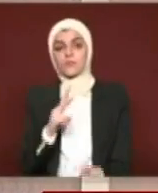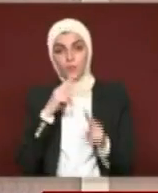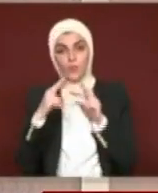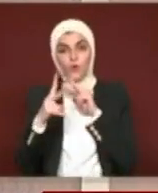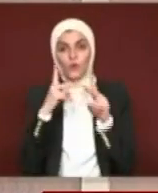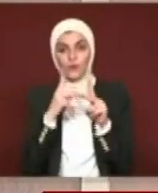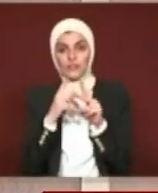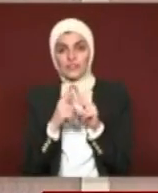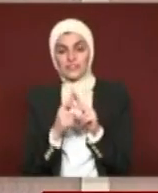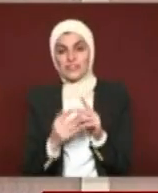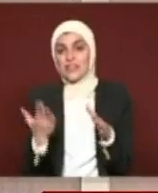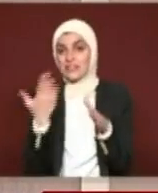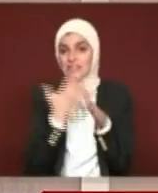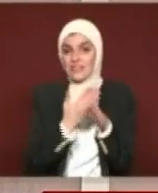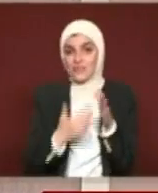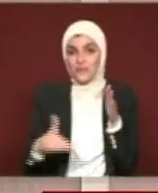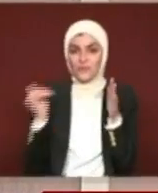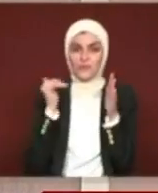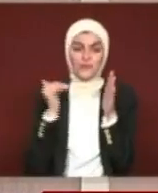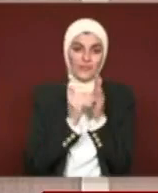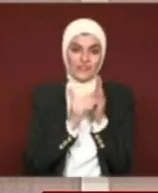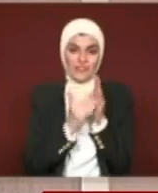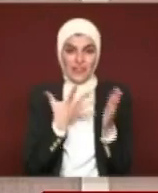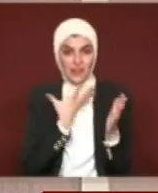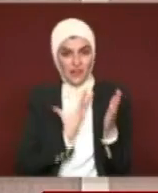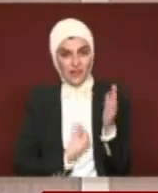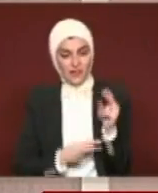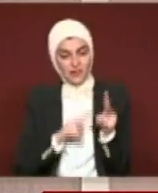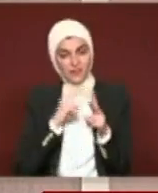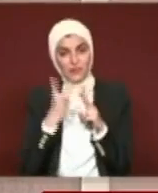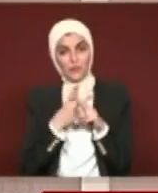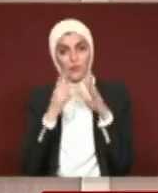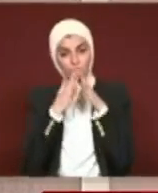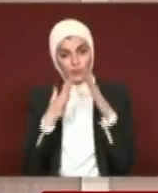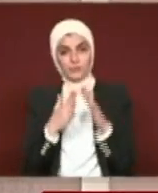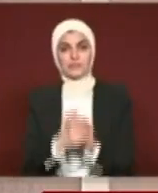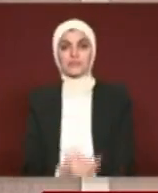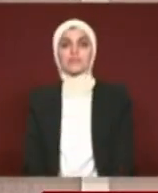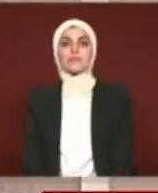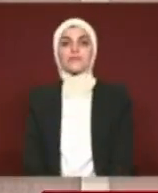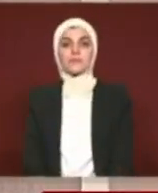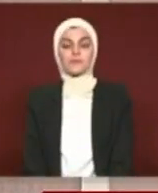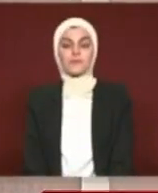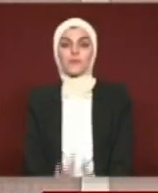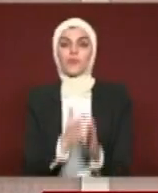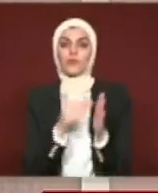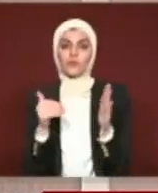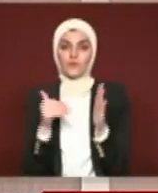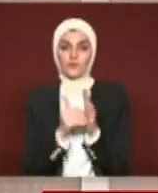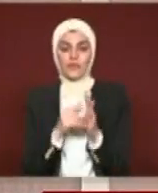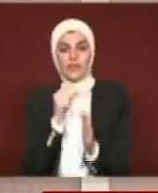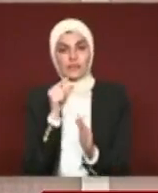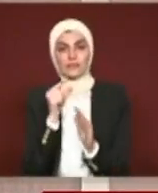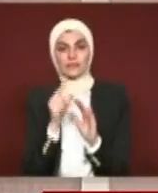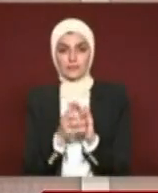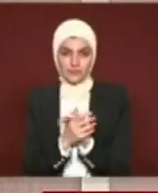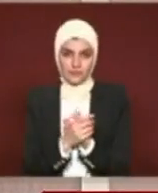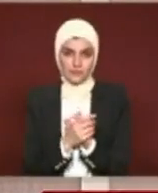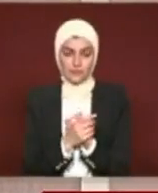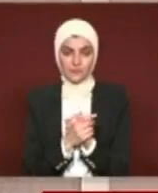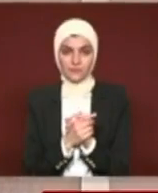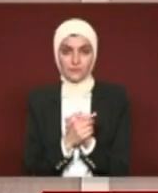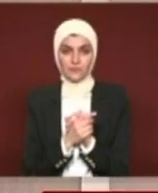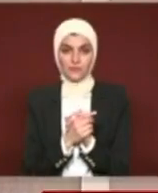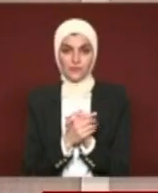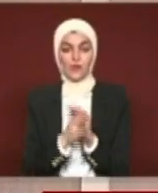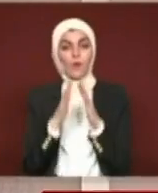نأمل أن يكون الأصل في هذا الحوار هو المواطن المصري. وفي نهاية كلمتي، مصر